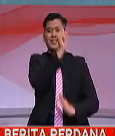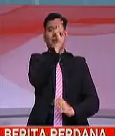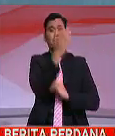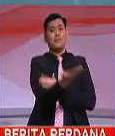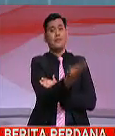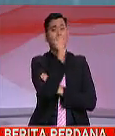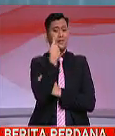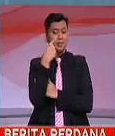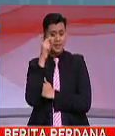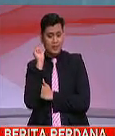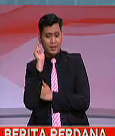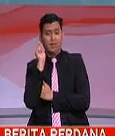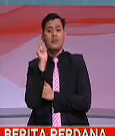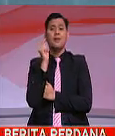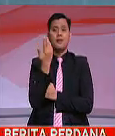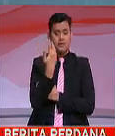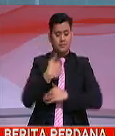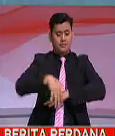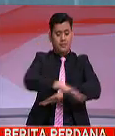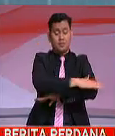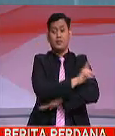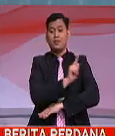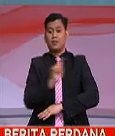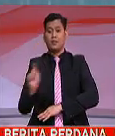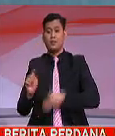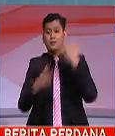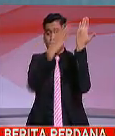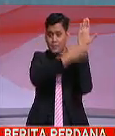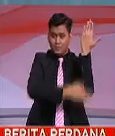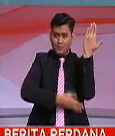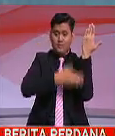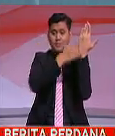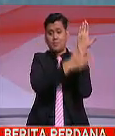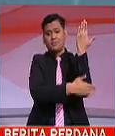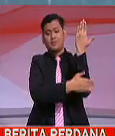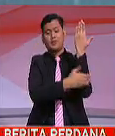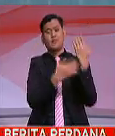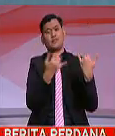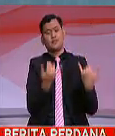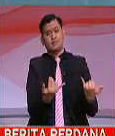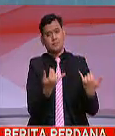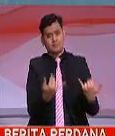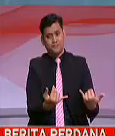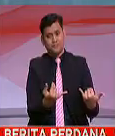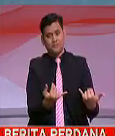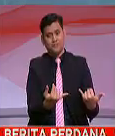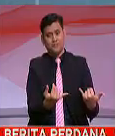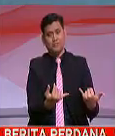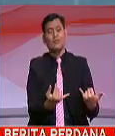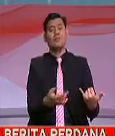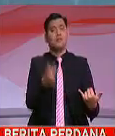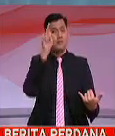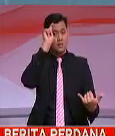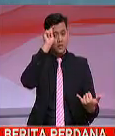tadi melibatkan negeri-negeri pantai timur semenanjung Malaysia khususnya. Dan pada ketika ini di Stesen Meteorologi Gong Kedak,